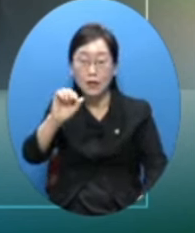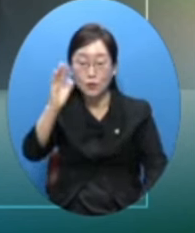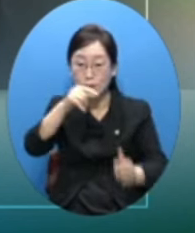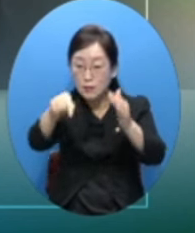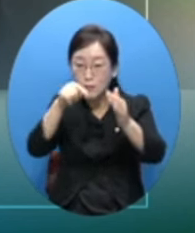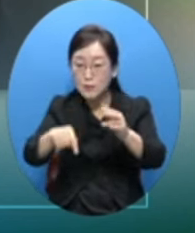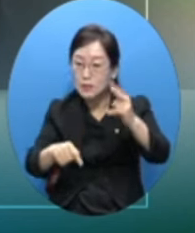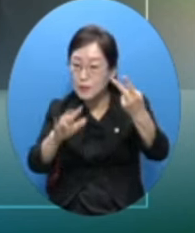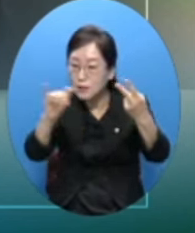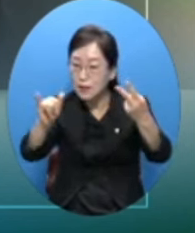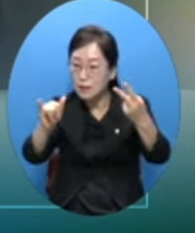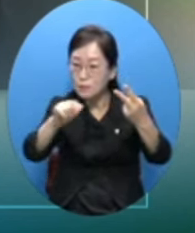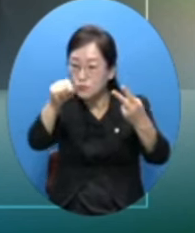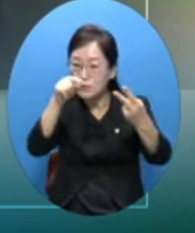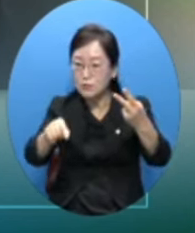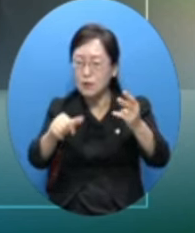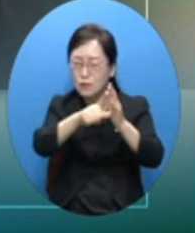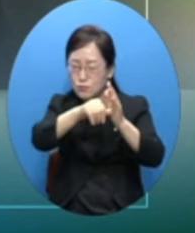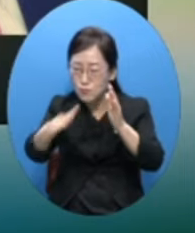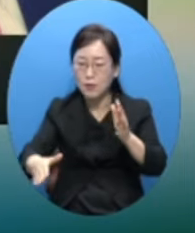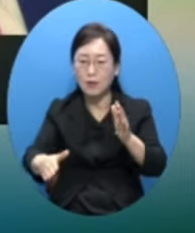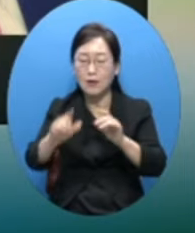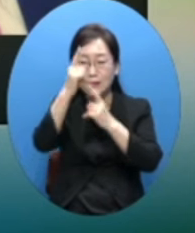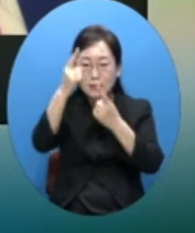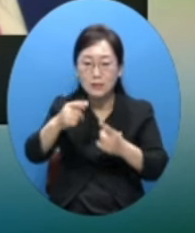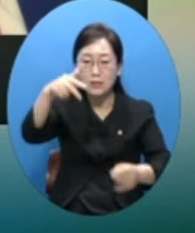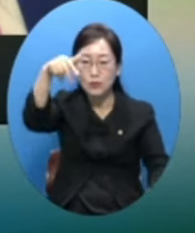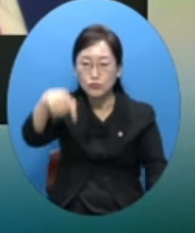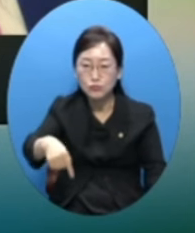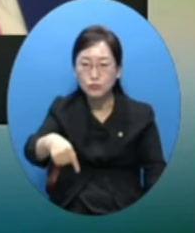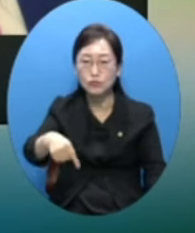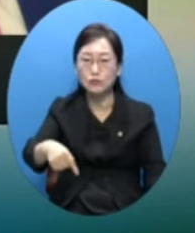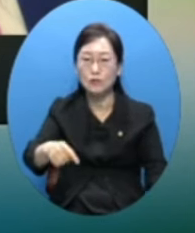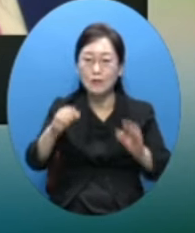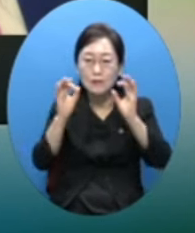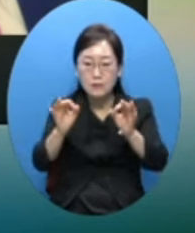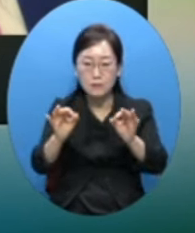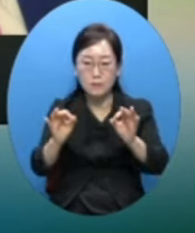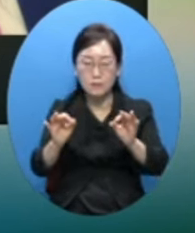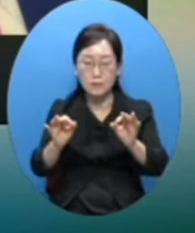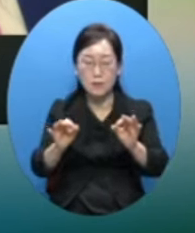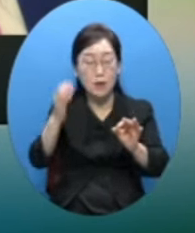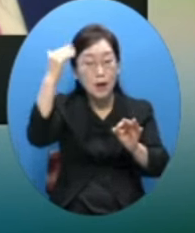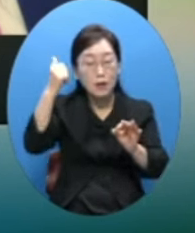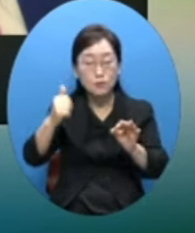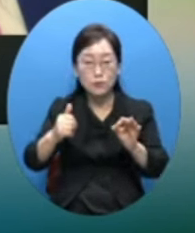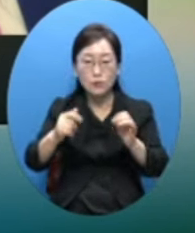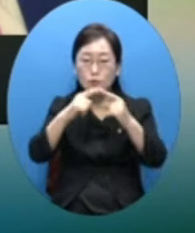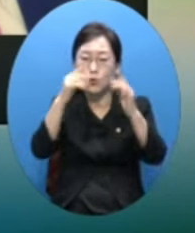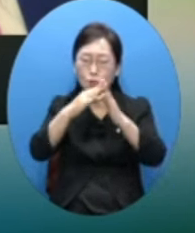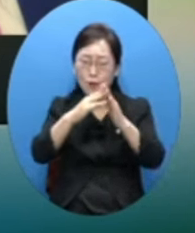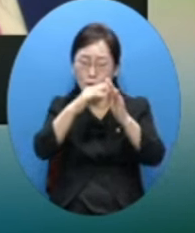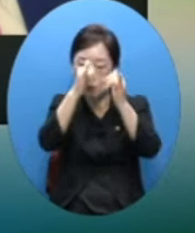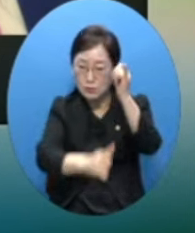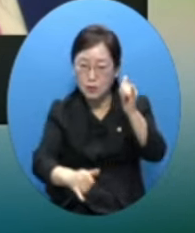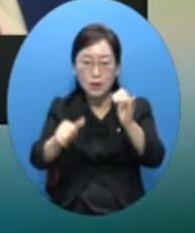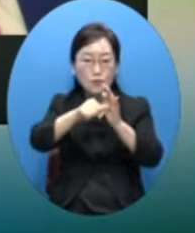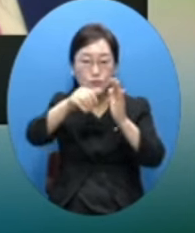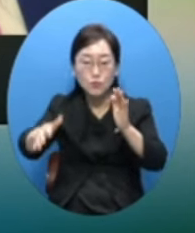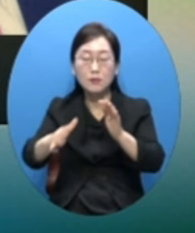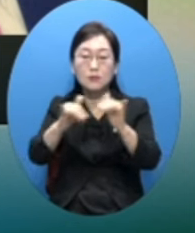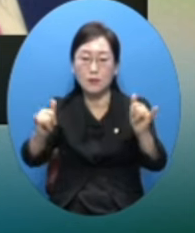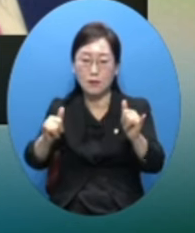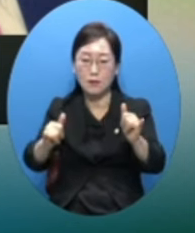명 가운데 그 유명한 이성봉 목사님, 주규철 목사님, 김재준 목사님, 우리 한국교회 위대한 발치를 남긴 분들이 다 이